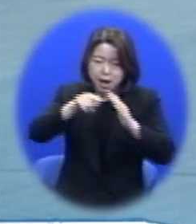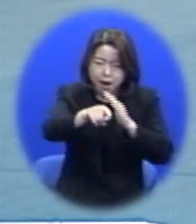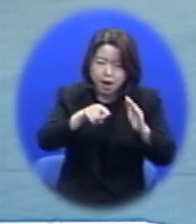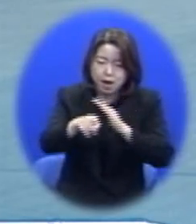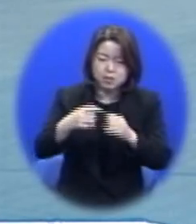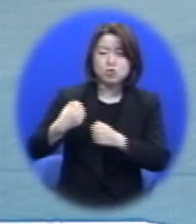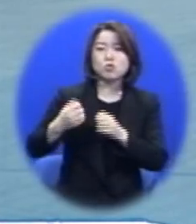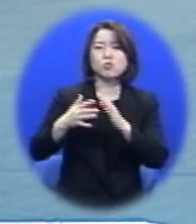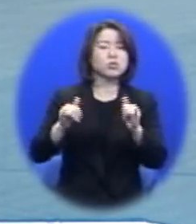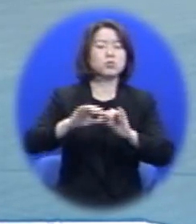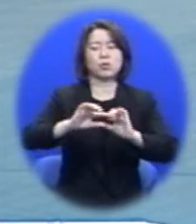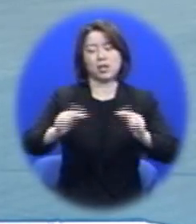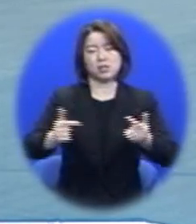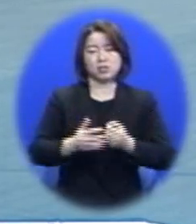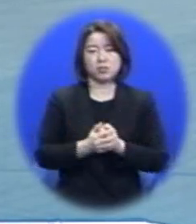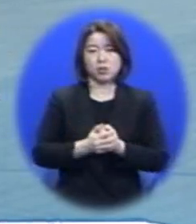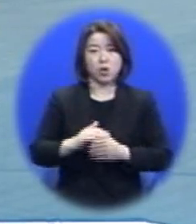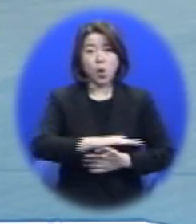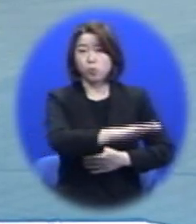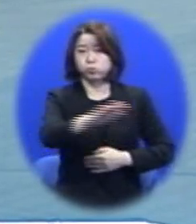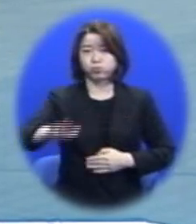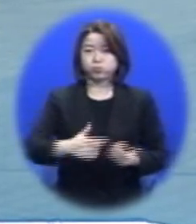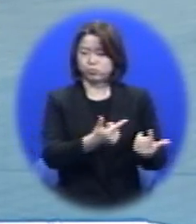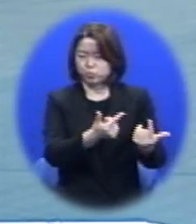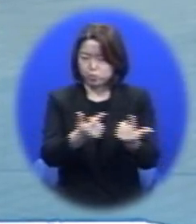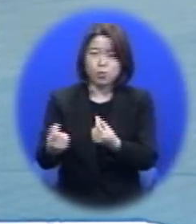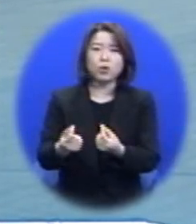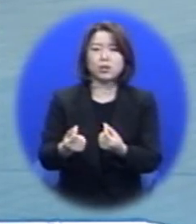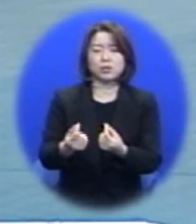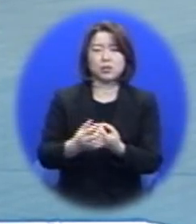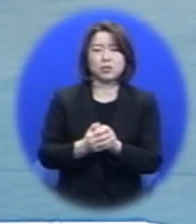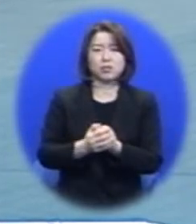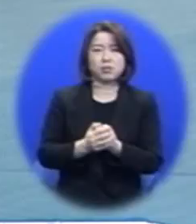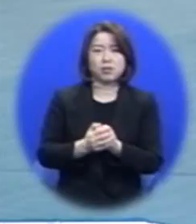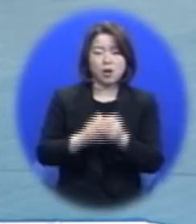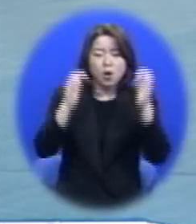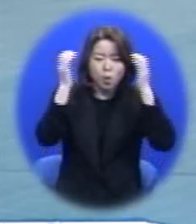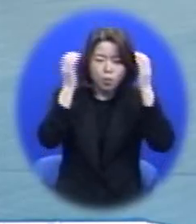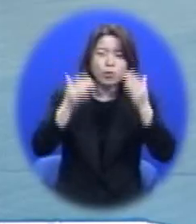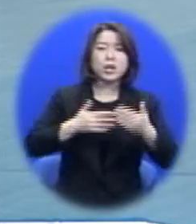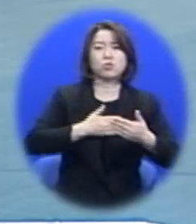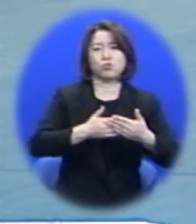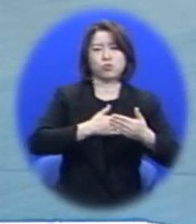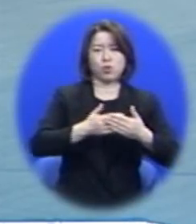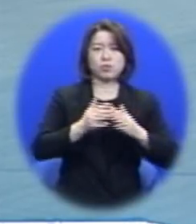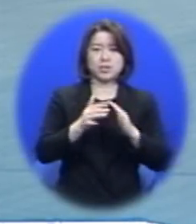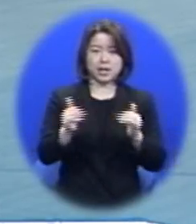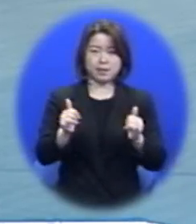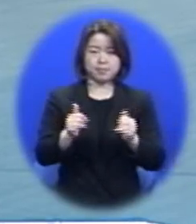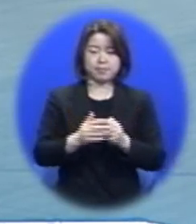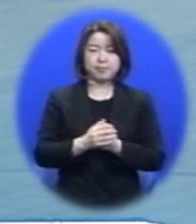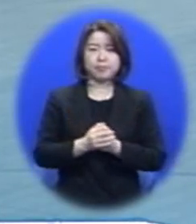아니었습니다. 우리와 똑같이 고난이 두려운 사람이었어요.